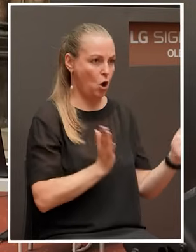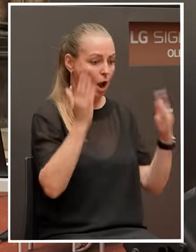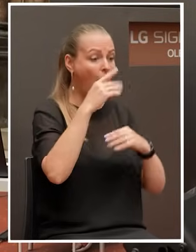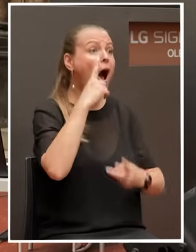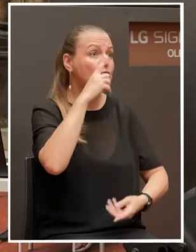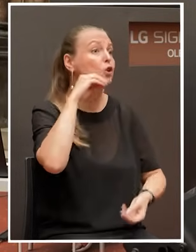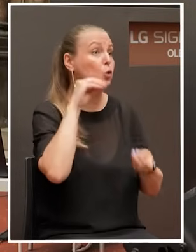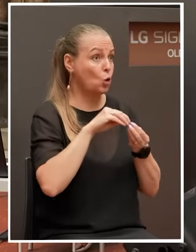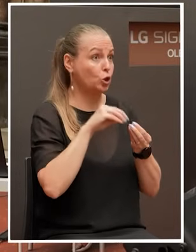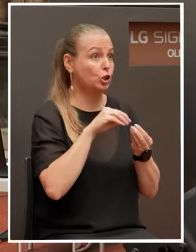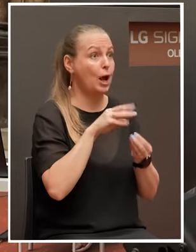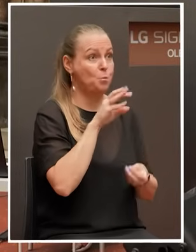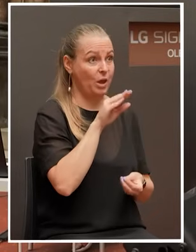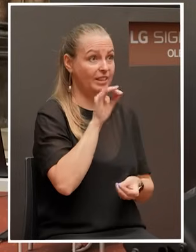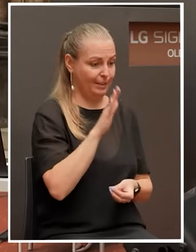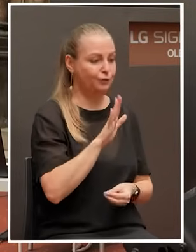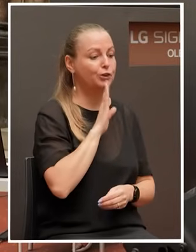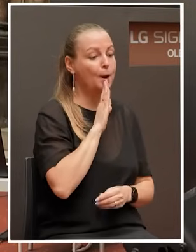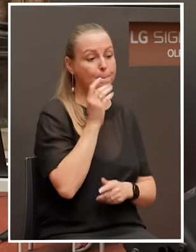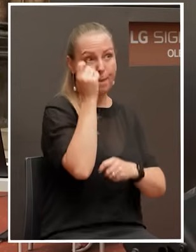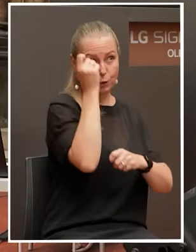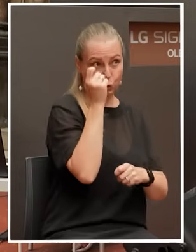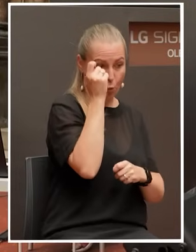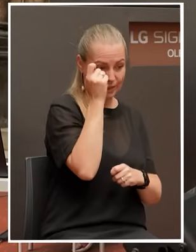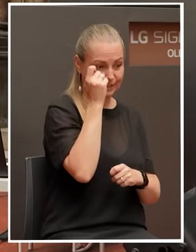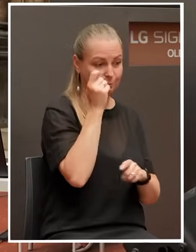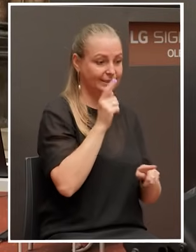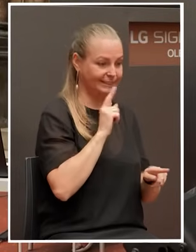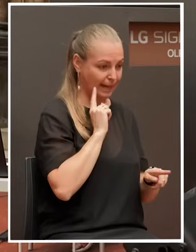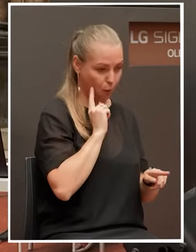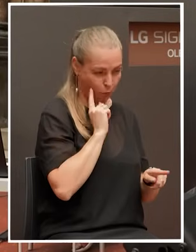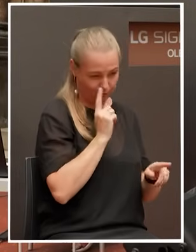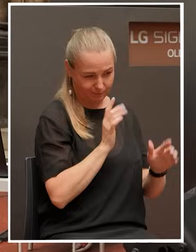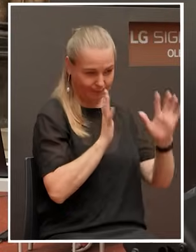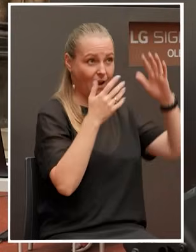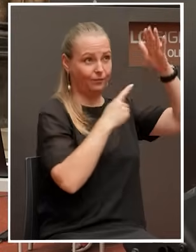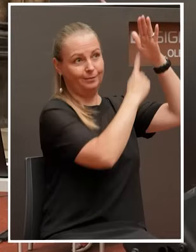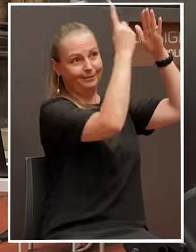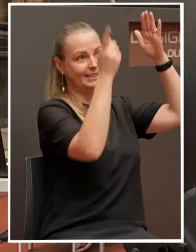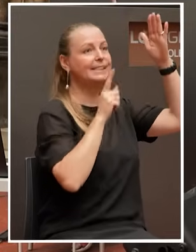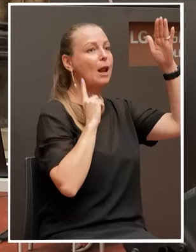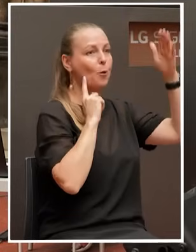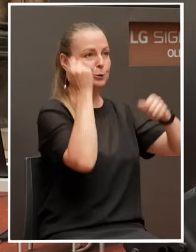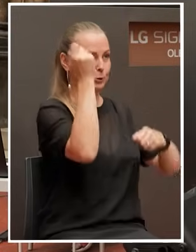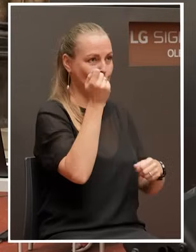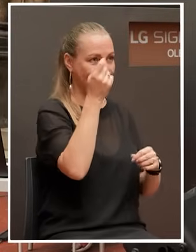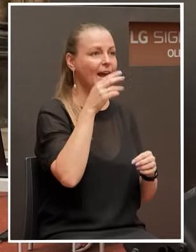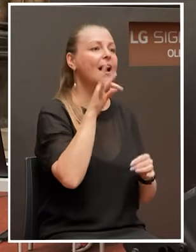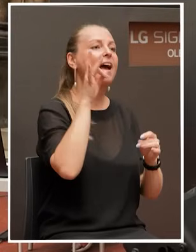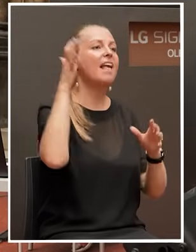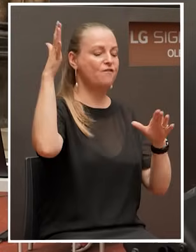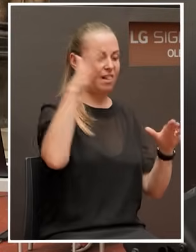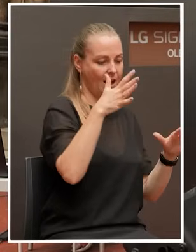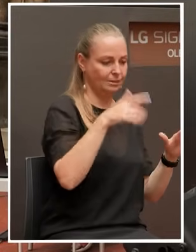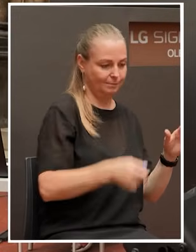тем же мотивом. Женщина под зонтиком, который кажется нам зеленым, и рефлексы, динамика вот этой